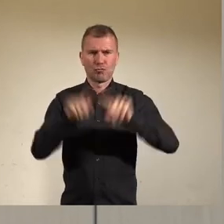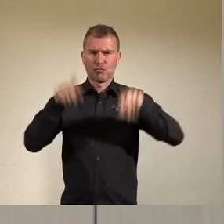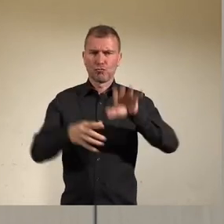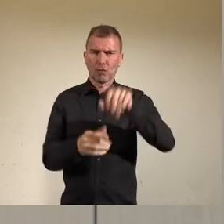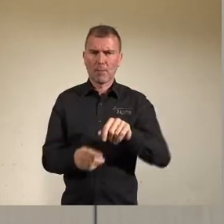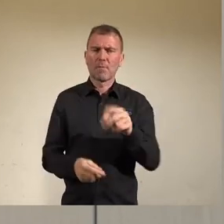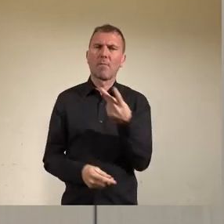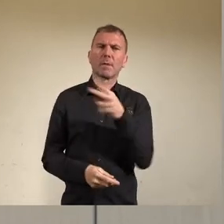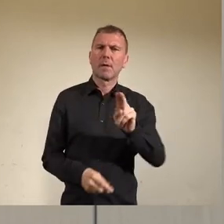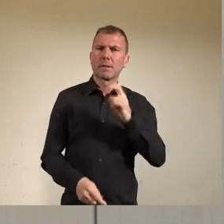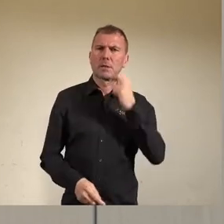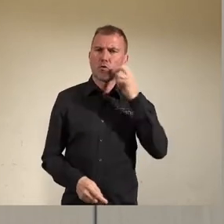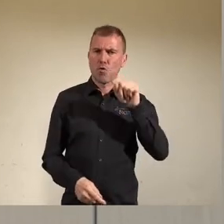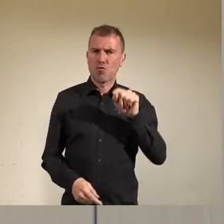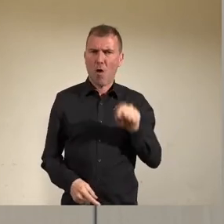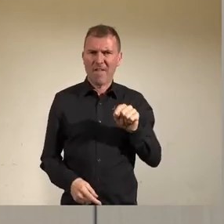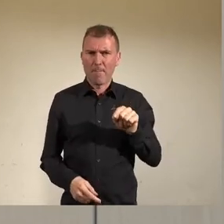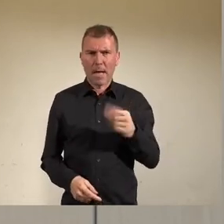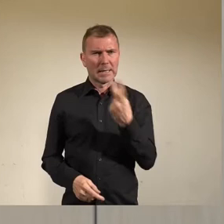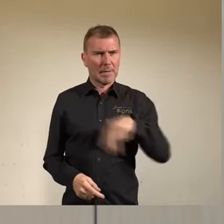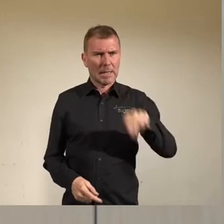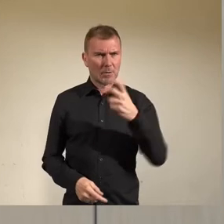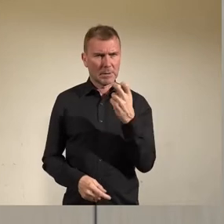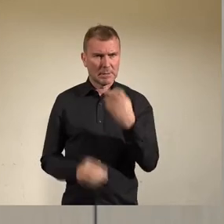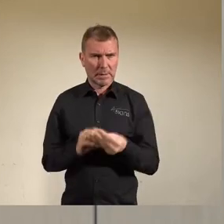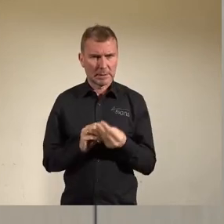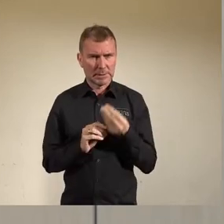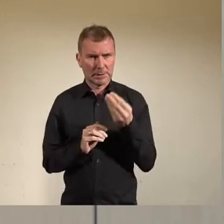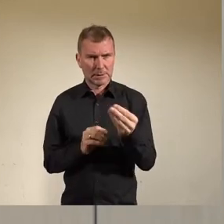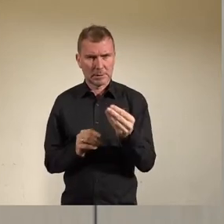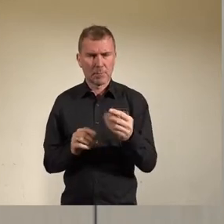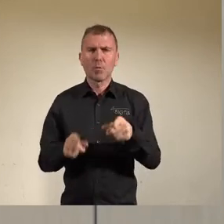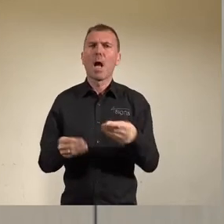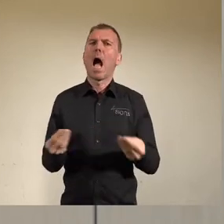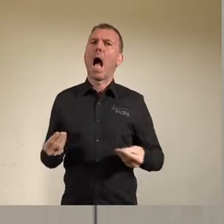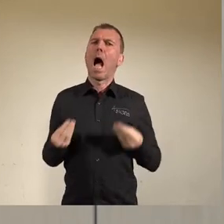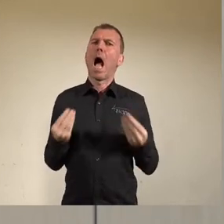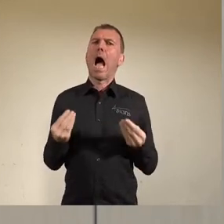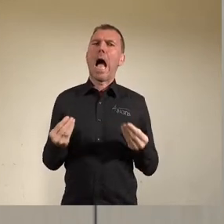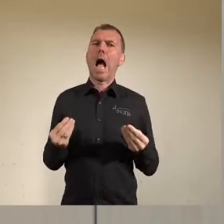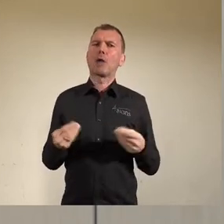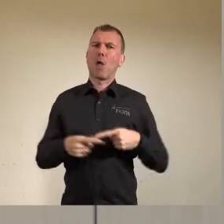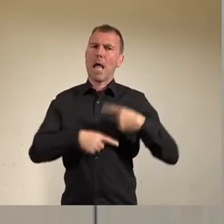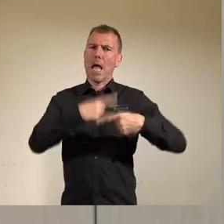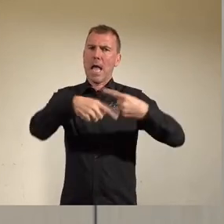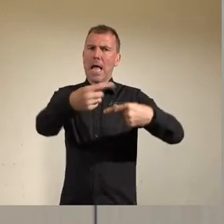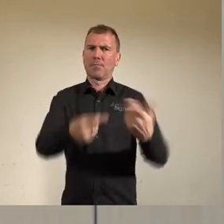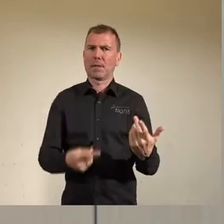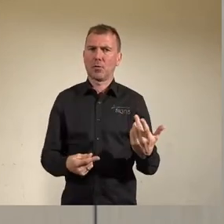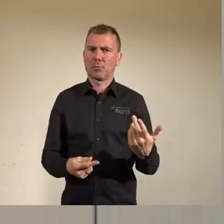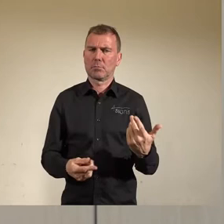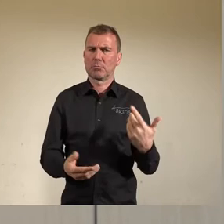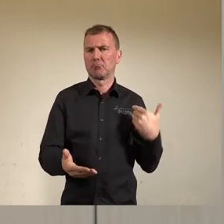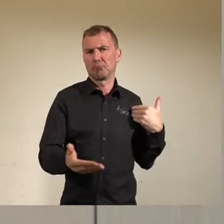vom 20. November 2020 über die aktuellen Entwicklungen